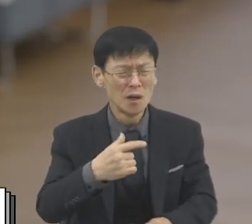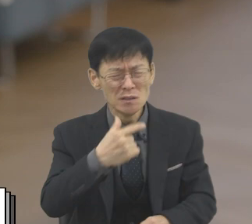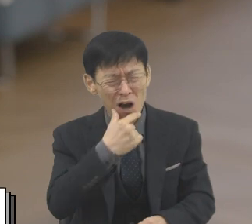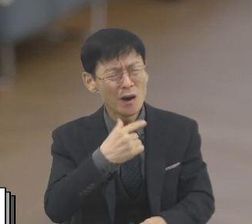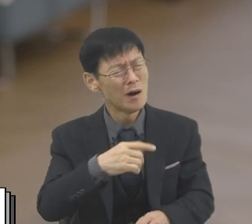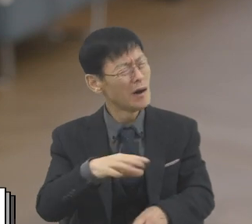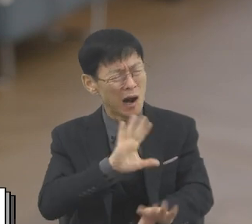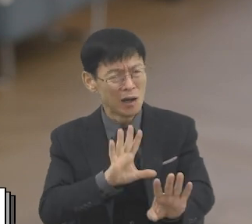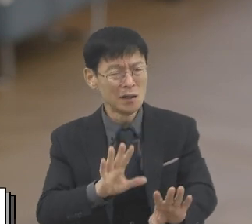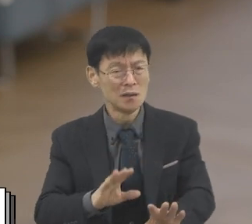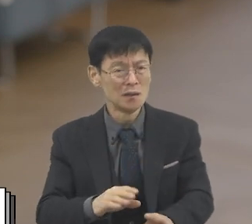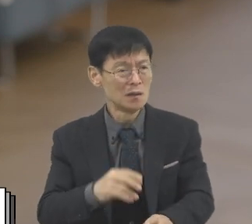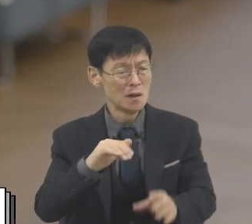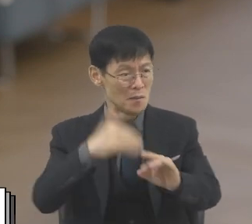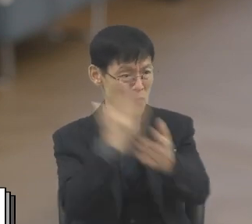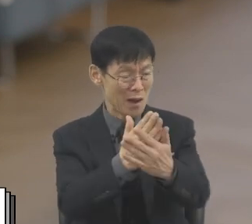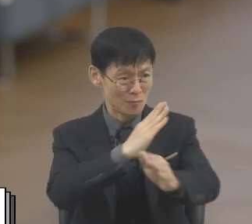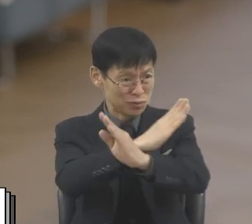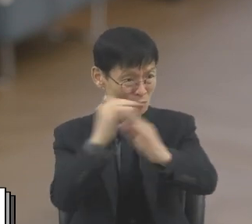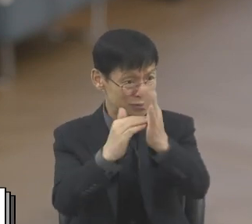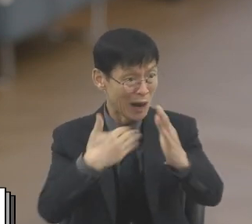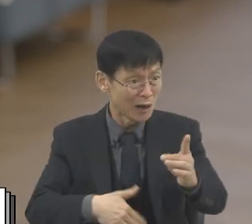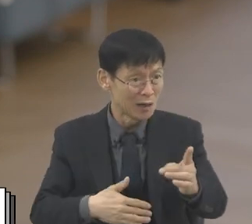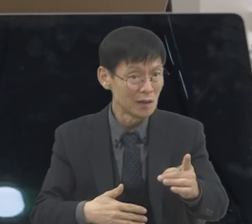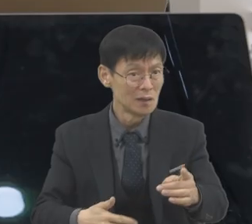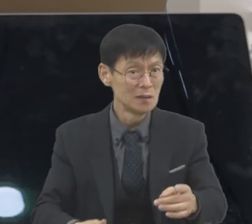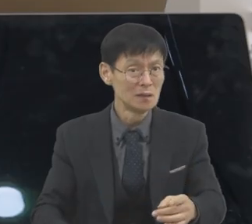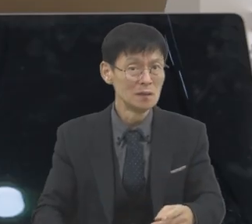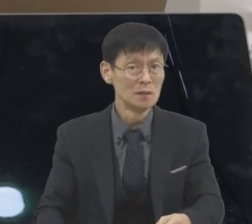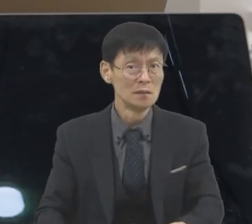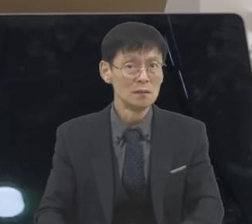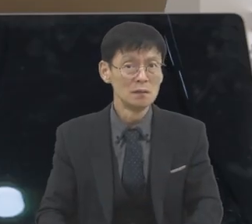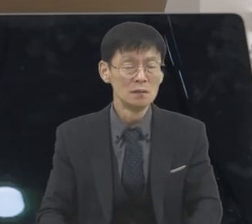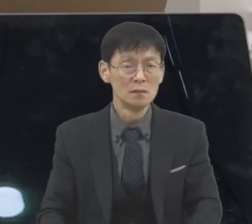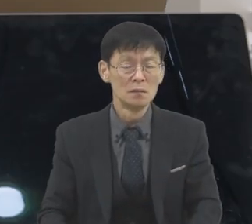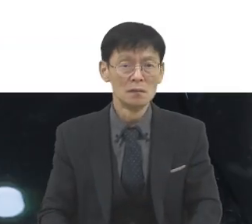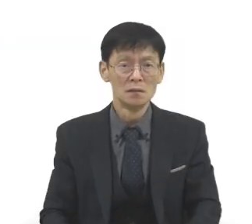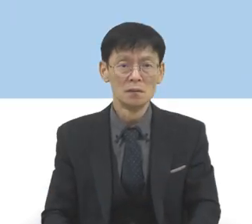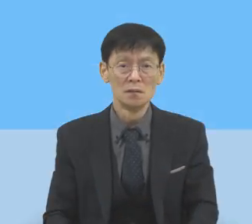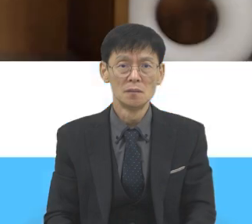게 불편합니다. 다시는 보내지 말아주세요.